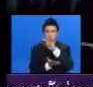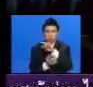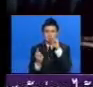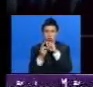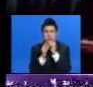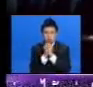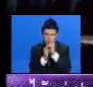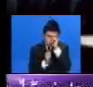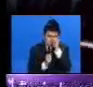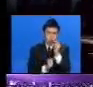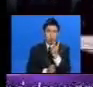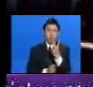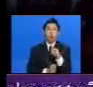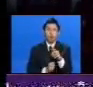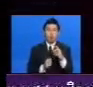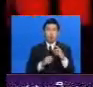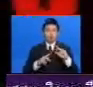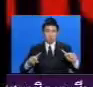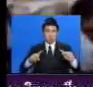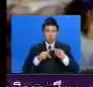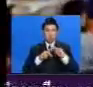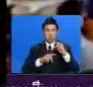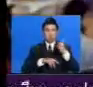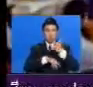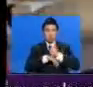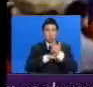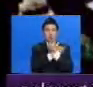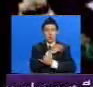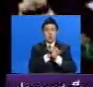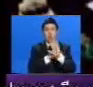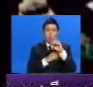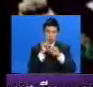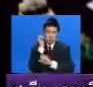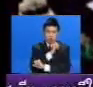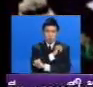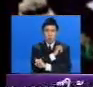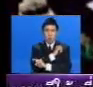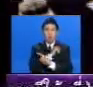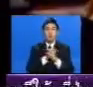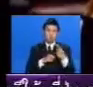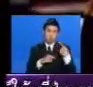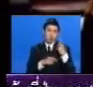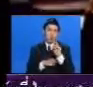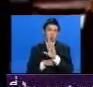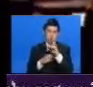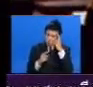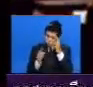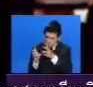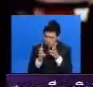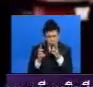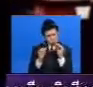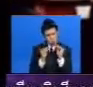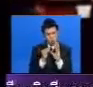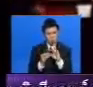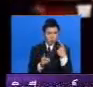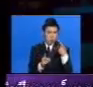รัฐมนตรีต่างประเทศสิงคโปร์ยอมรับว่าแม้แต่ละประเทศในอาเซียนอาจได้ผลประโยชน์ไม่เท่ากันจากแนวคิดนี้แต่ถ้า